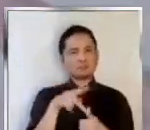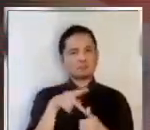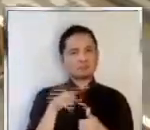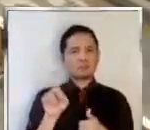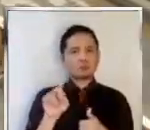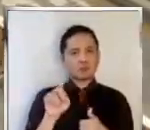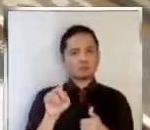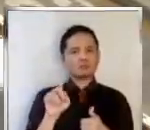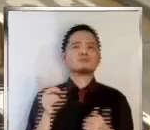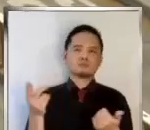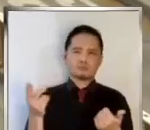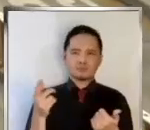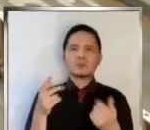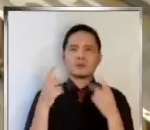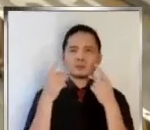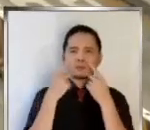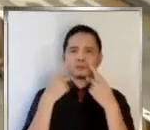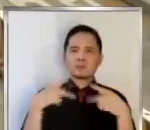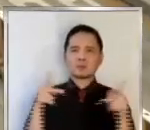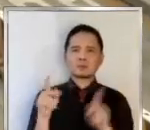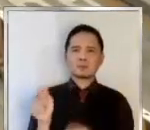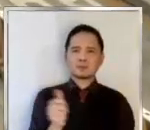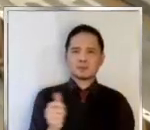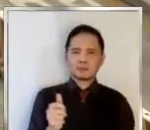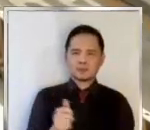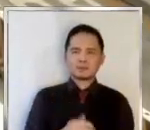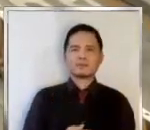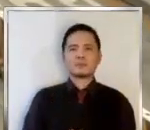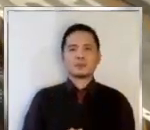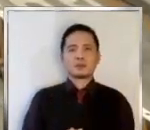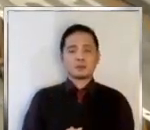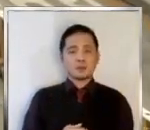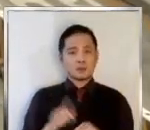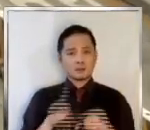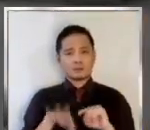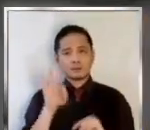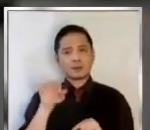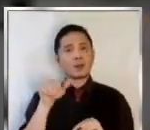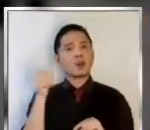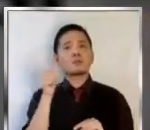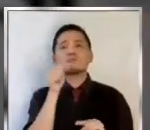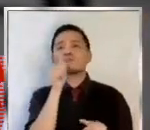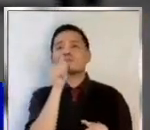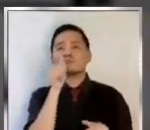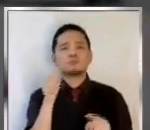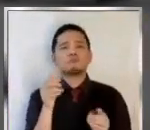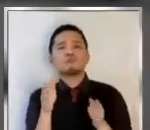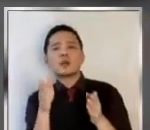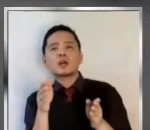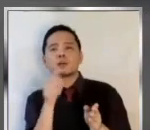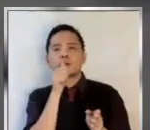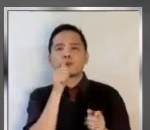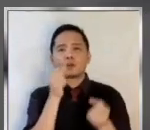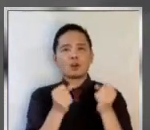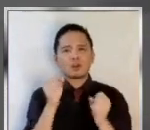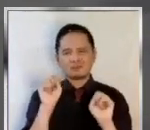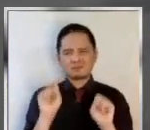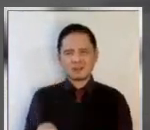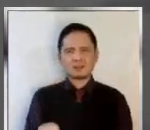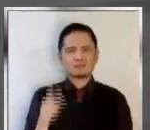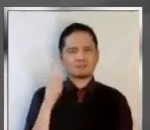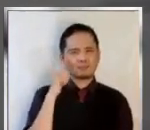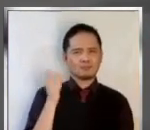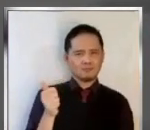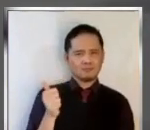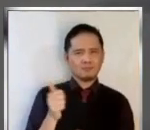transport. Makakahanap naman kasi ng alternatibong ruta ang pribadong sasakyan. Sa huso challenge na nakikita natin yung alternate route, kaya